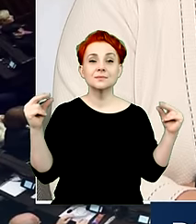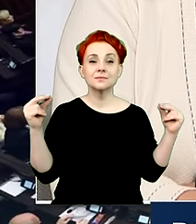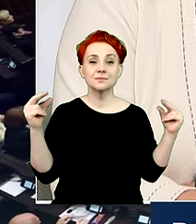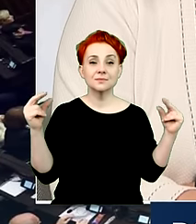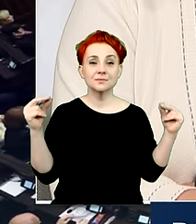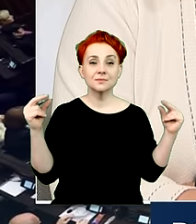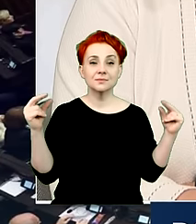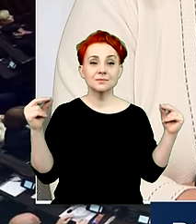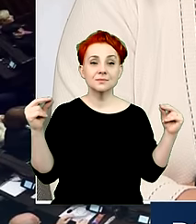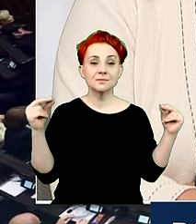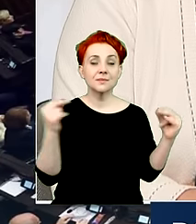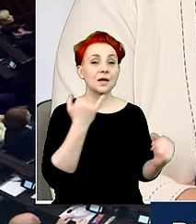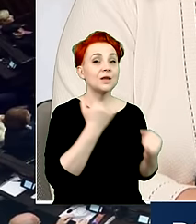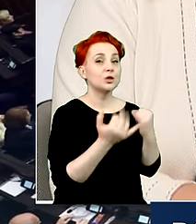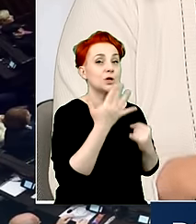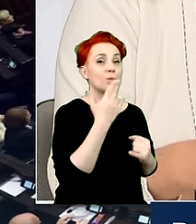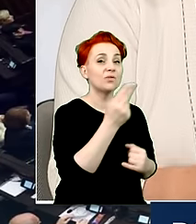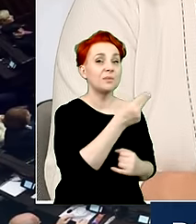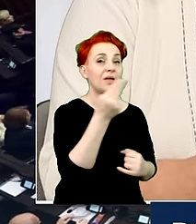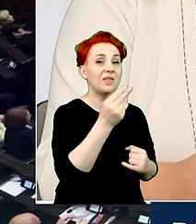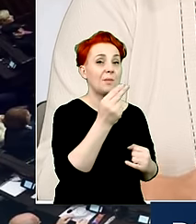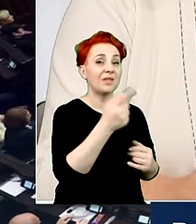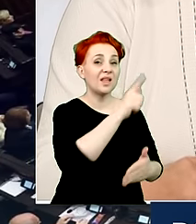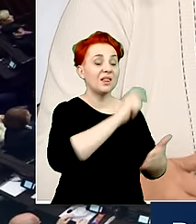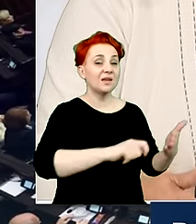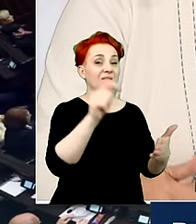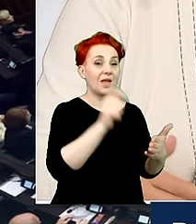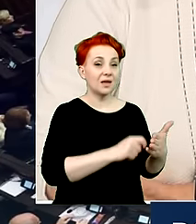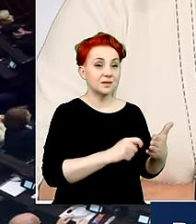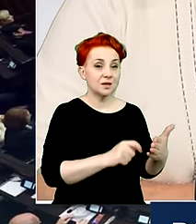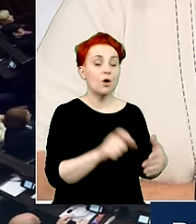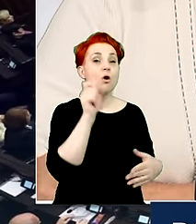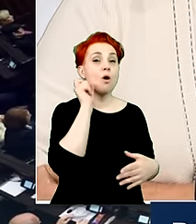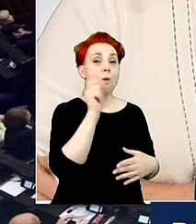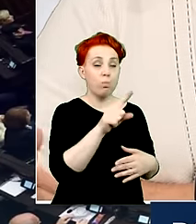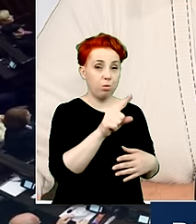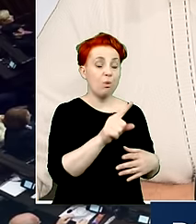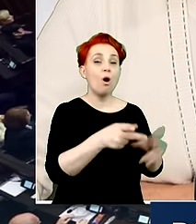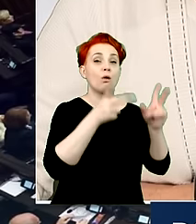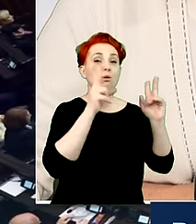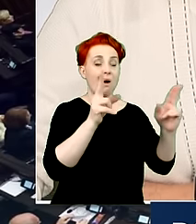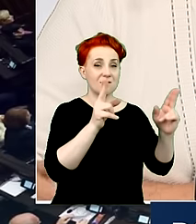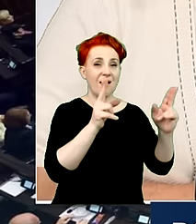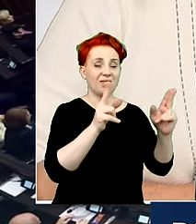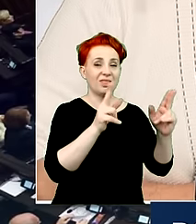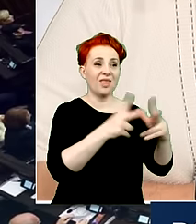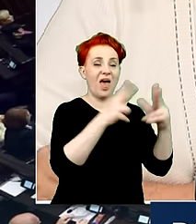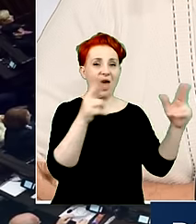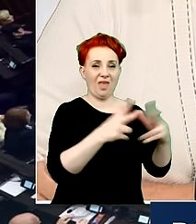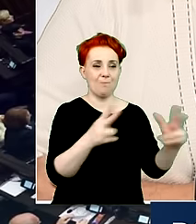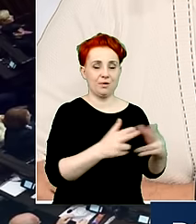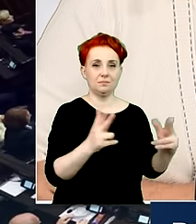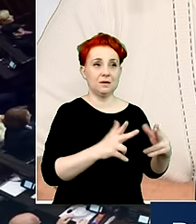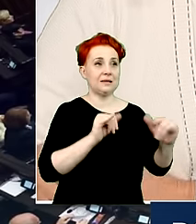o likwidacji, panie senatorze, to są opisane poszczególne etapy postępowania likwidatorów, które mają